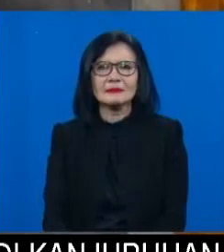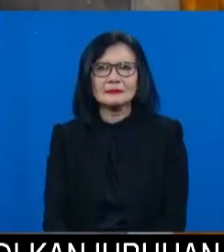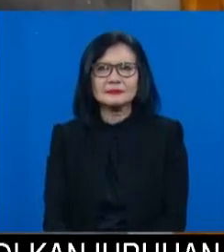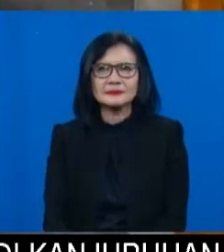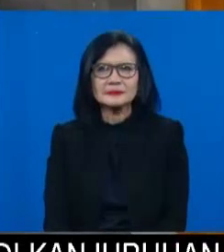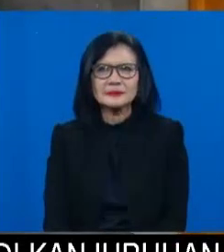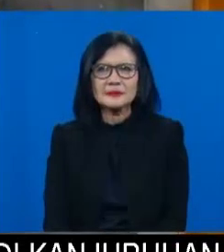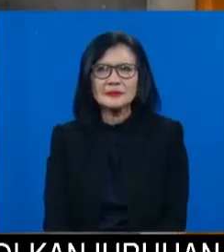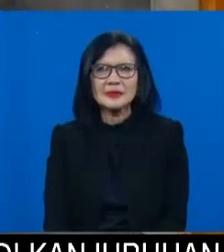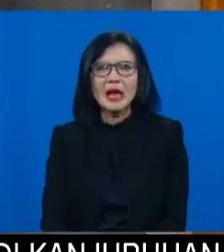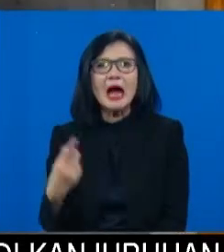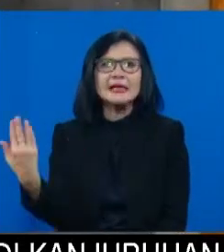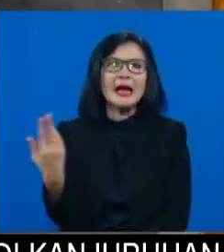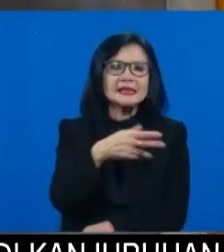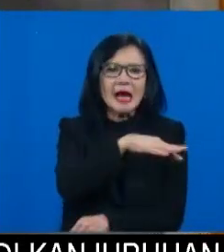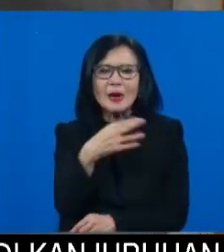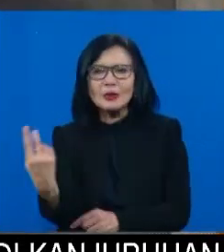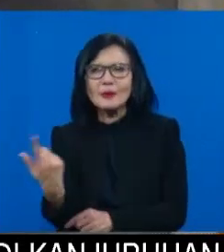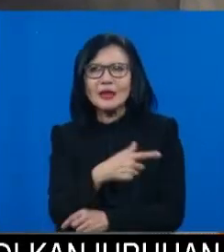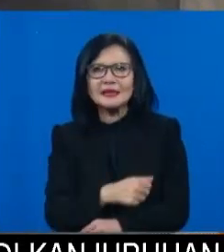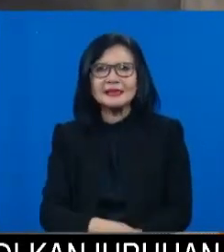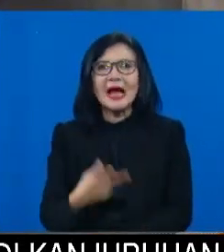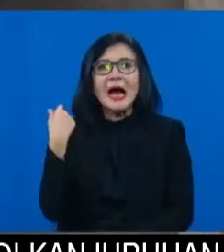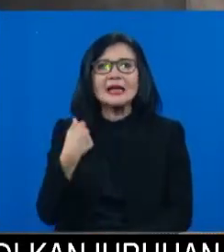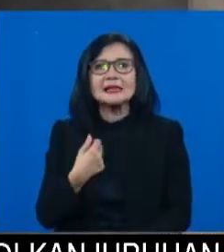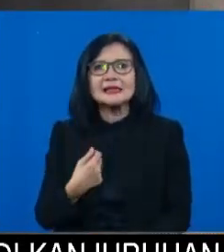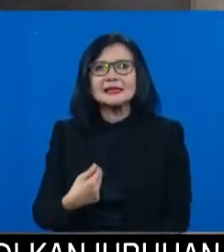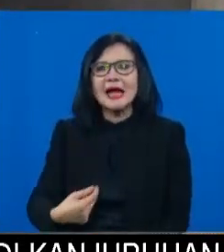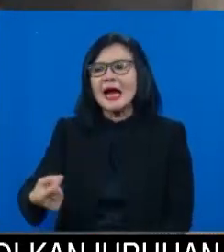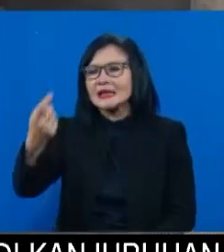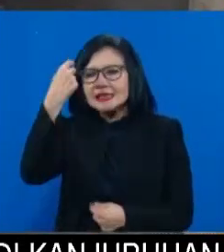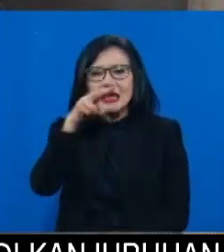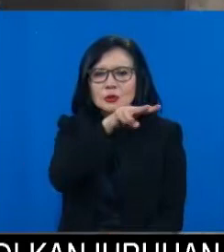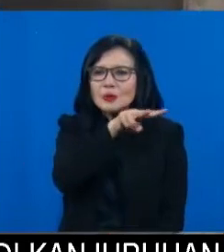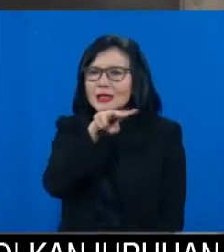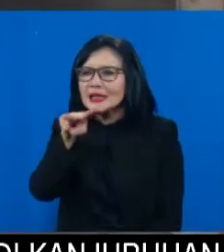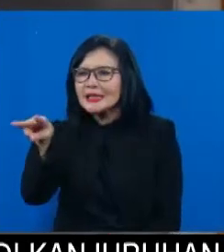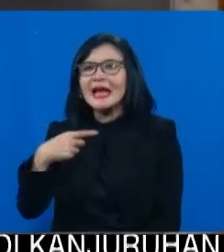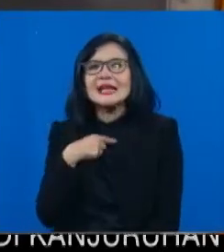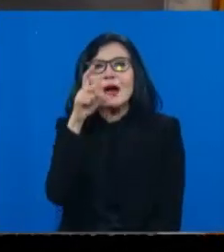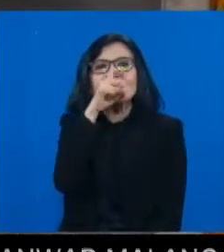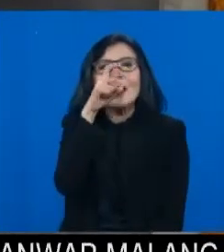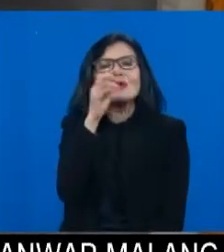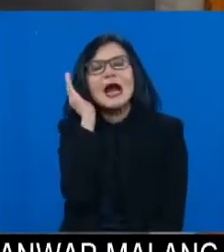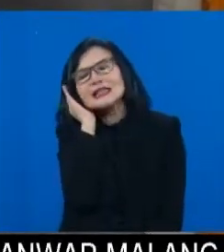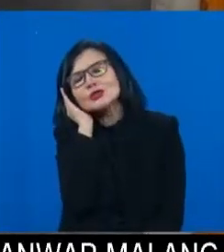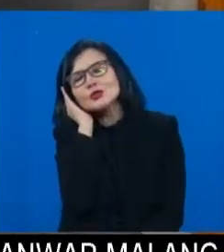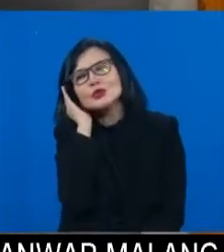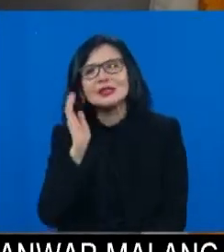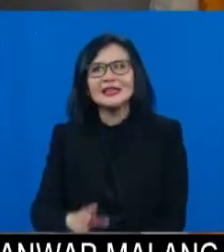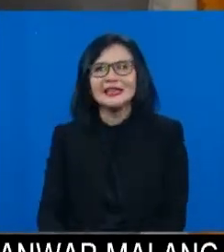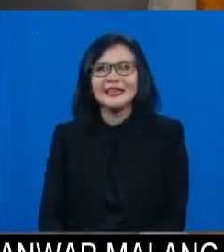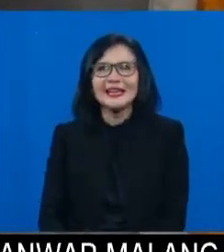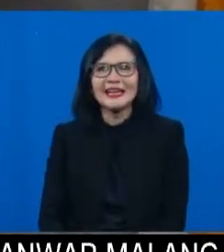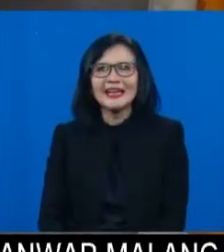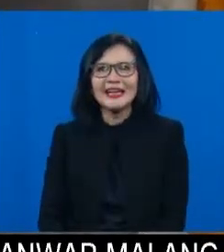Ini mengendap-endap gitu, dia lihat kondisi, lihat aku tuh tidur, terlalu pura-pura tidur. Ternyata dia